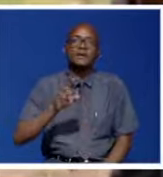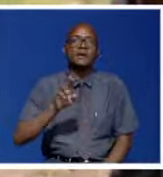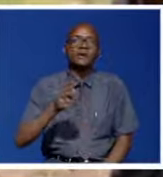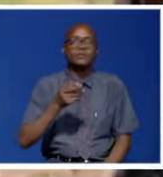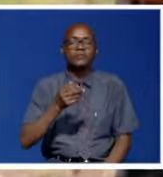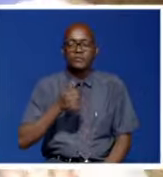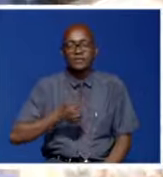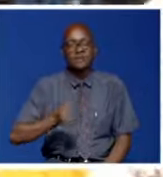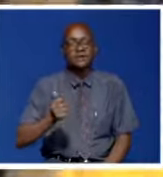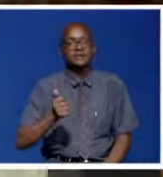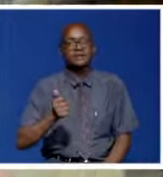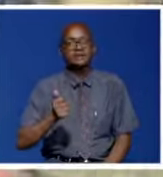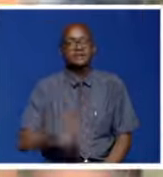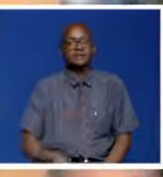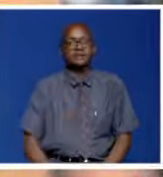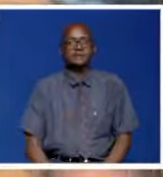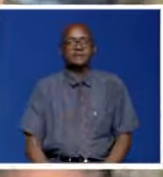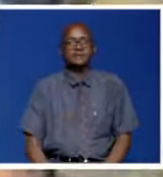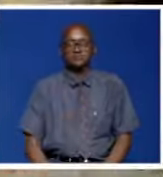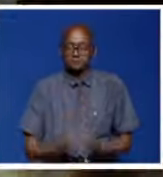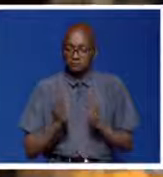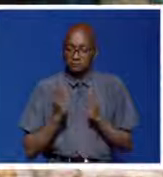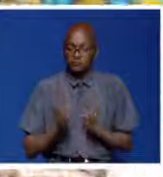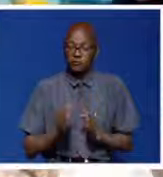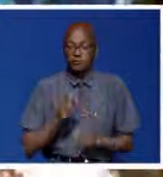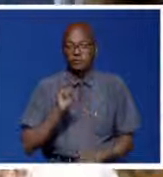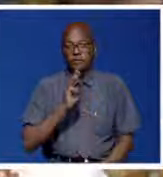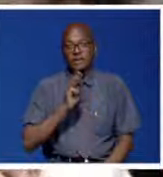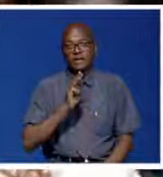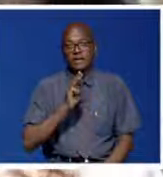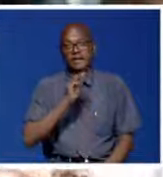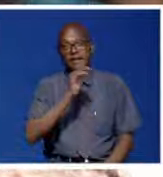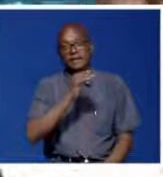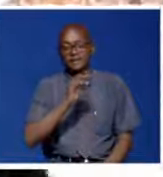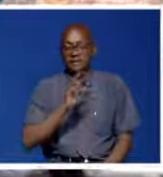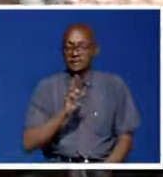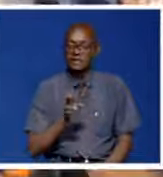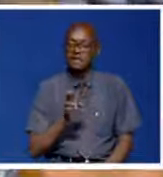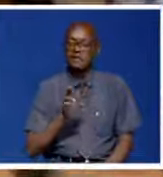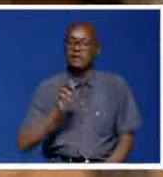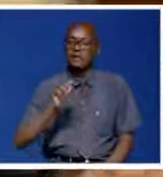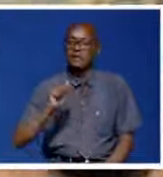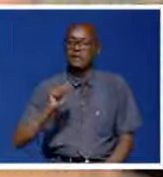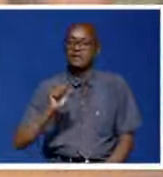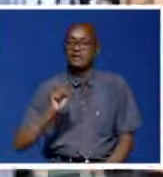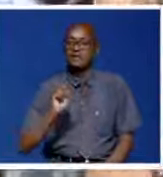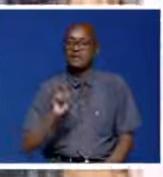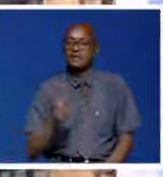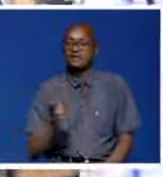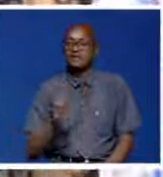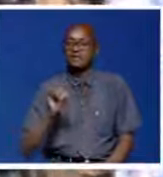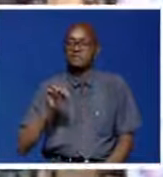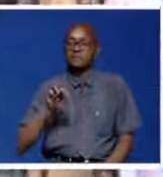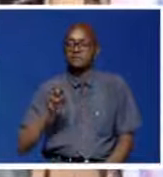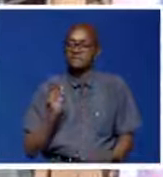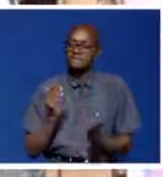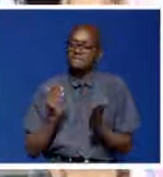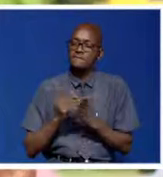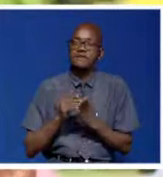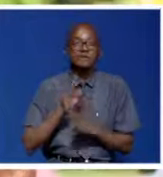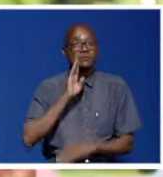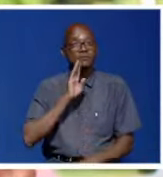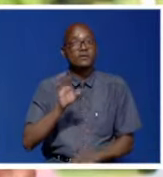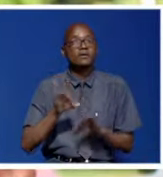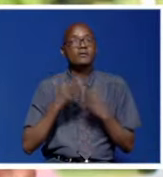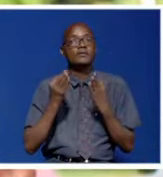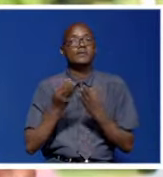watoto wao wenyewe? Mkuu wa wilaya Geita Hashim Komba ni miongoni mwa viongozi wa serikali waliofika msibani hapo kutoa pole kwa familia.